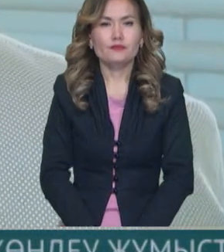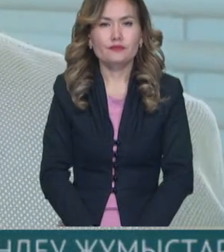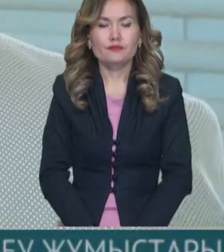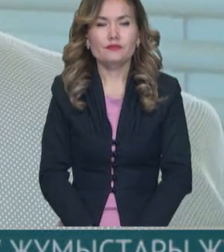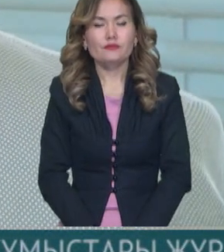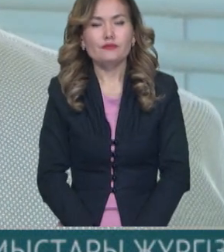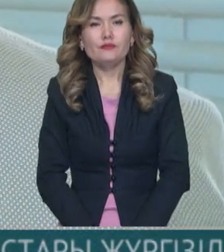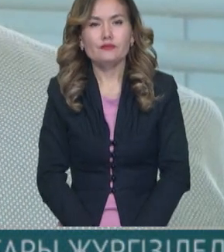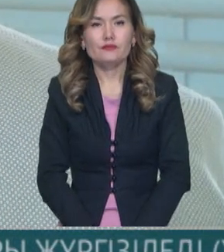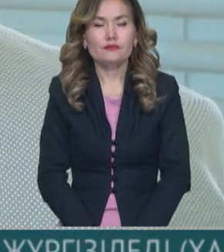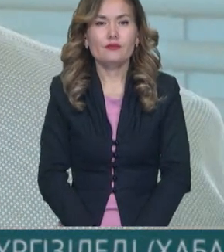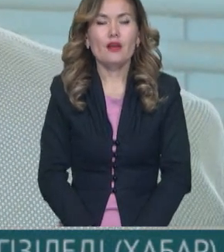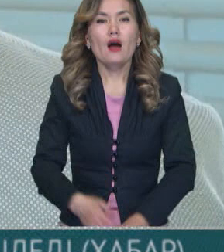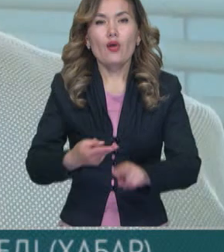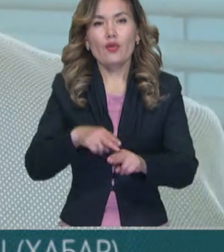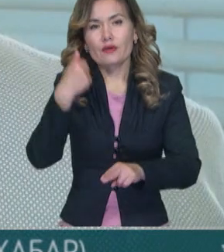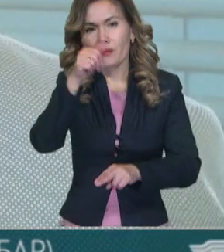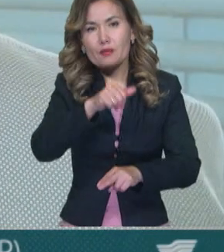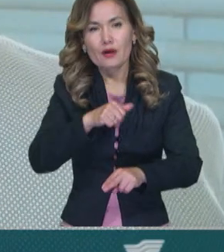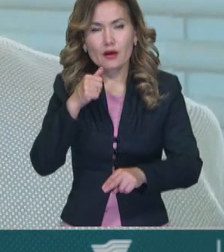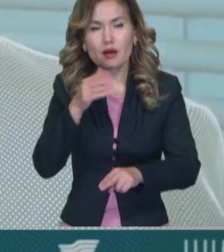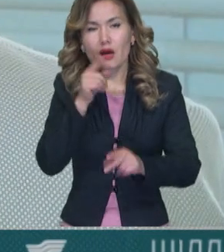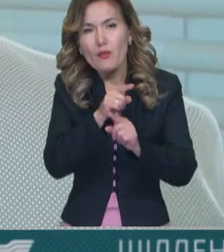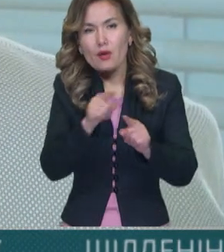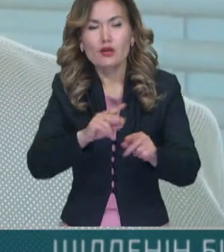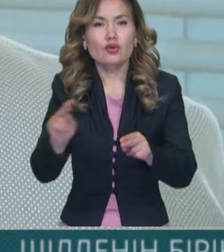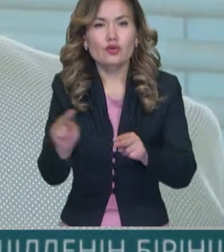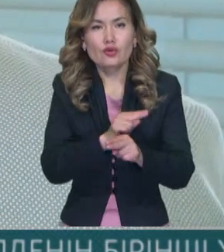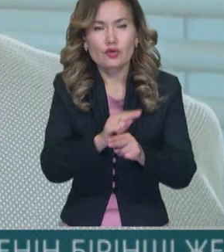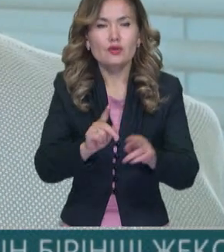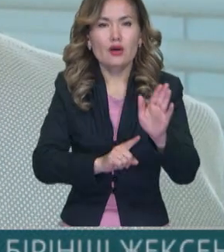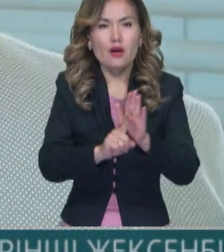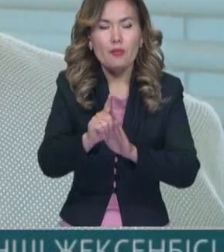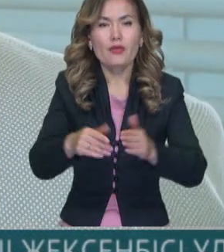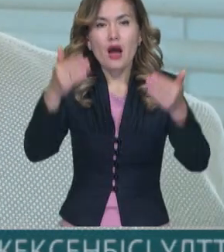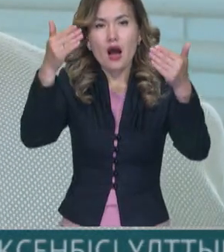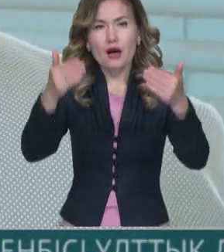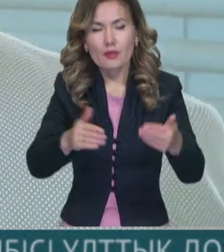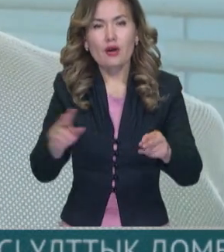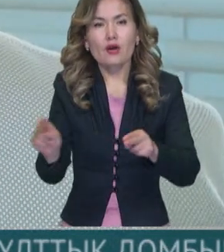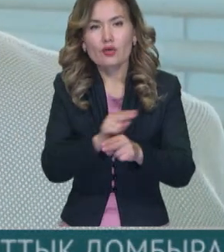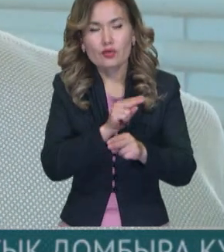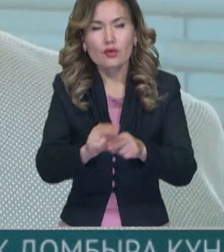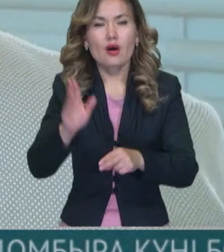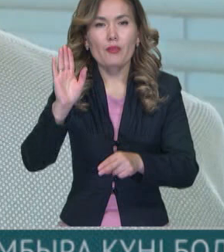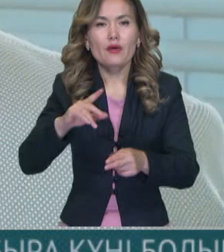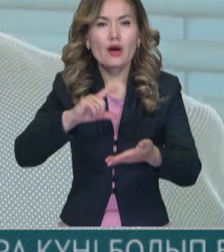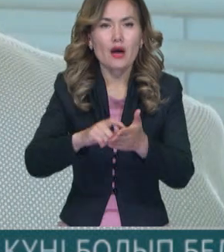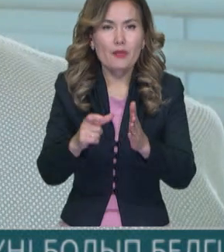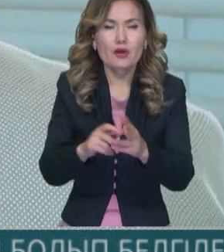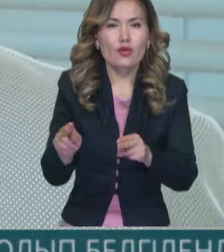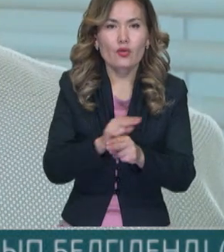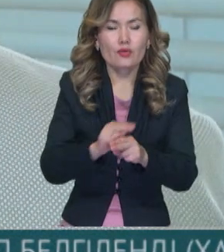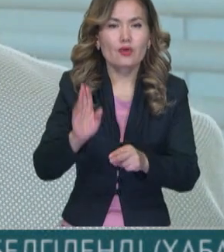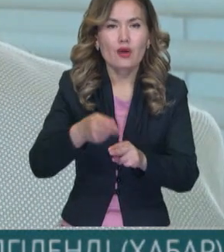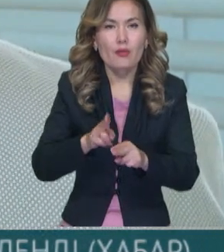нас планируется текущий ремонт. Биыл әзірге мұнда ағымдағы жөндеу жұмыстары жүргізіледі. Осы жазда қабырға сырлан төбе сақталады. Кабинеттер де жөнделеді. Қазірдің